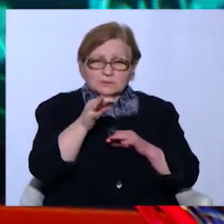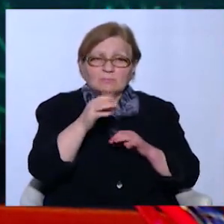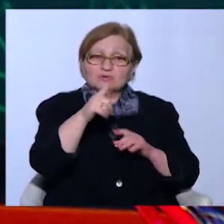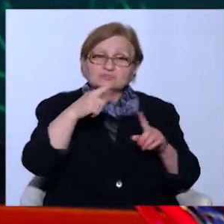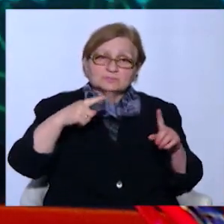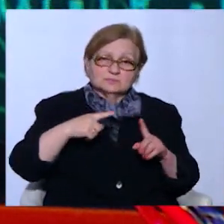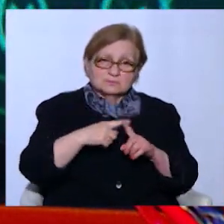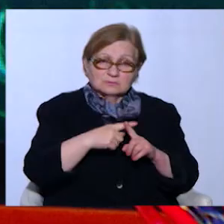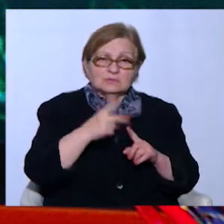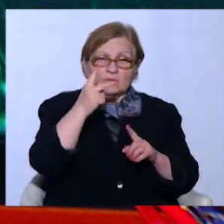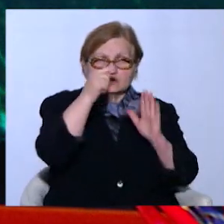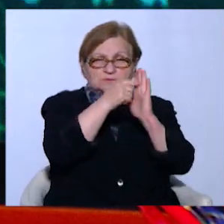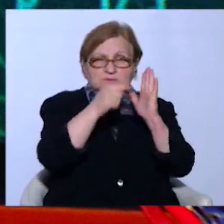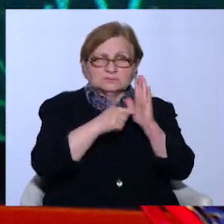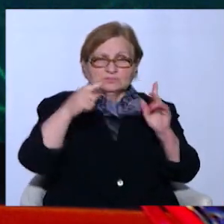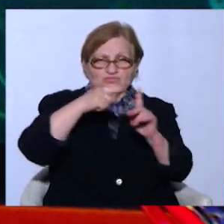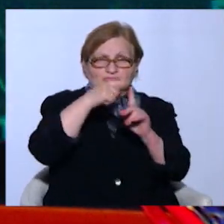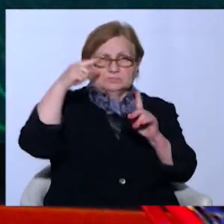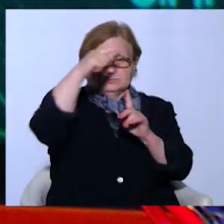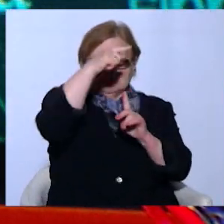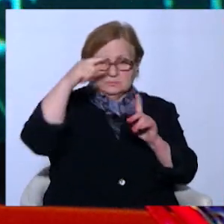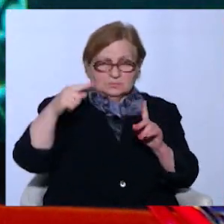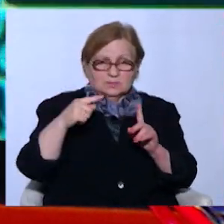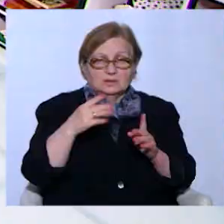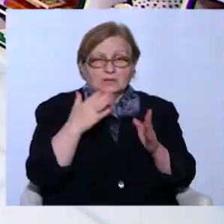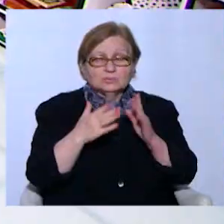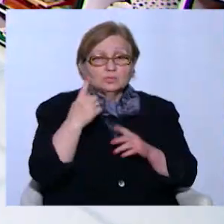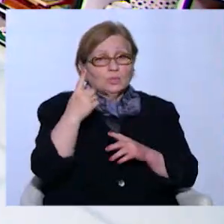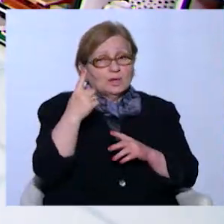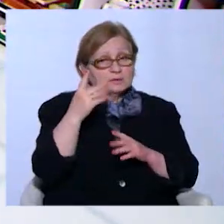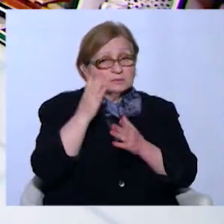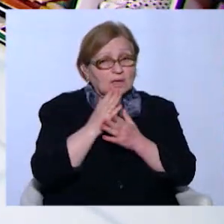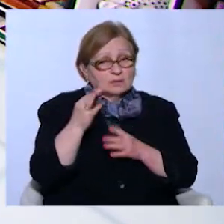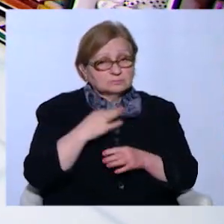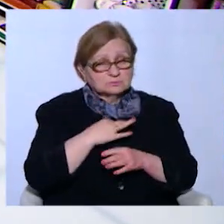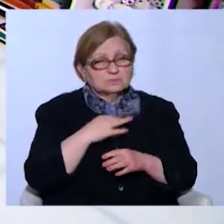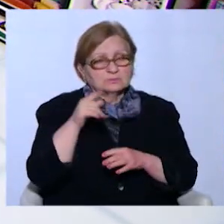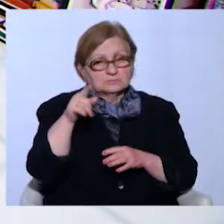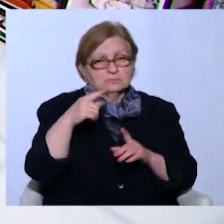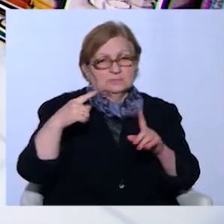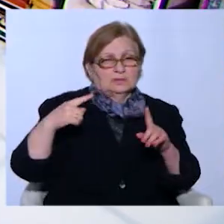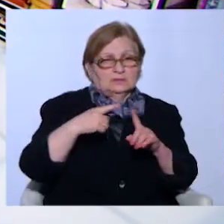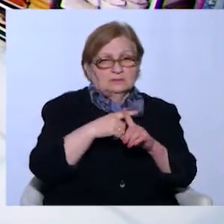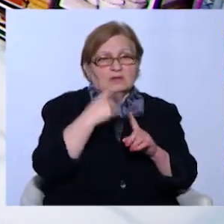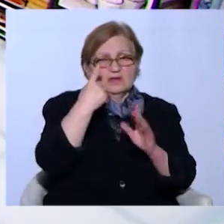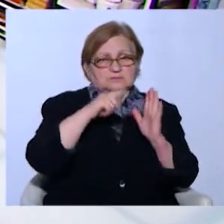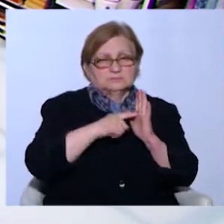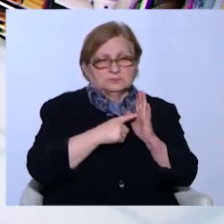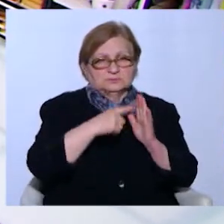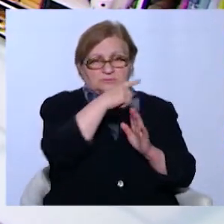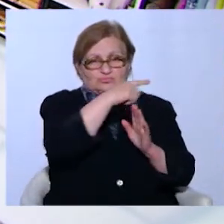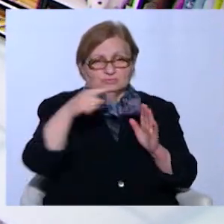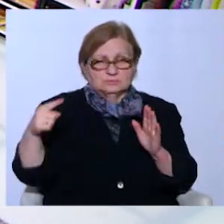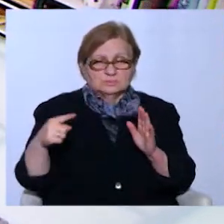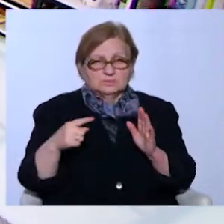გადაკვეთს პარაბოლას ორ წერტილში. თუ მიღებულ განტოლებას აქვს ერთი ამონახსნი, მაშინ წრფე ეხება პარაბოლას ერთ წერტილში,